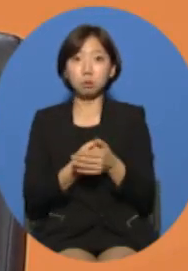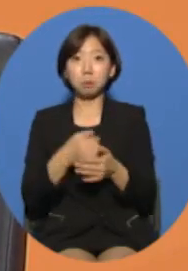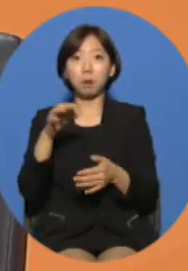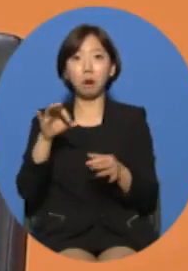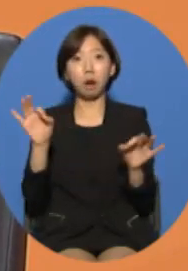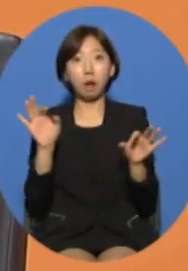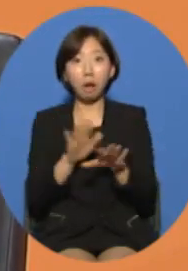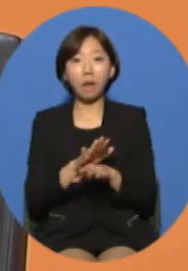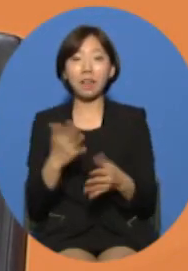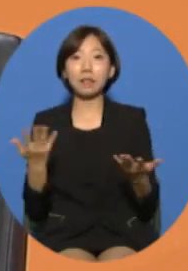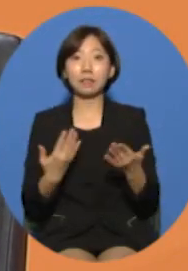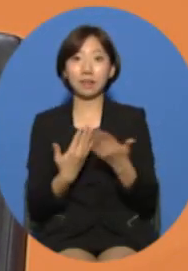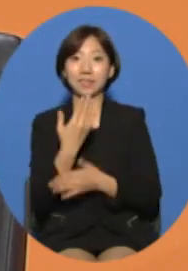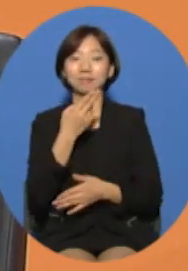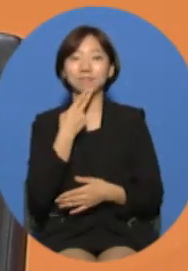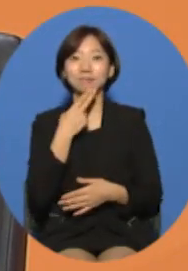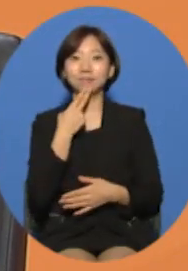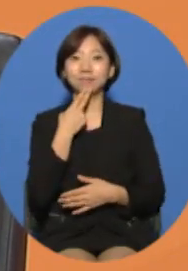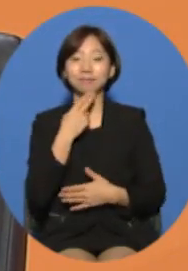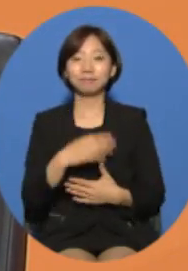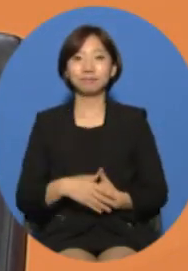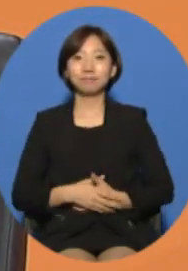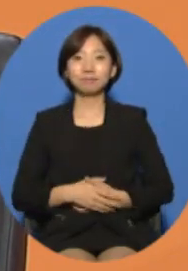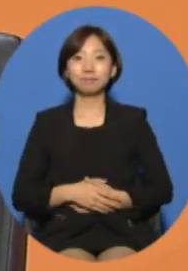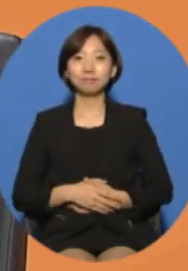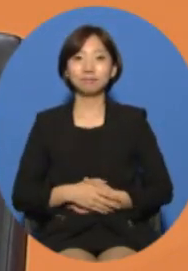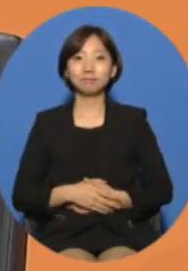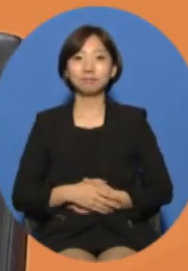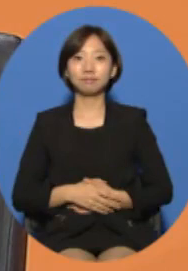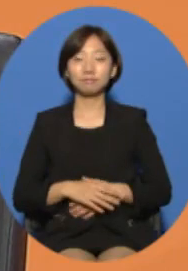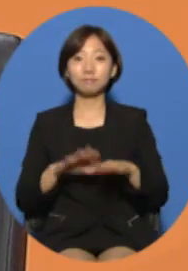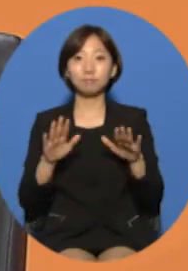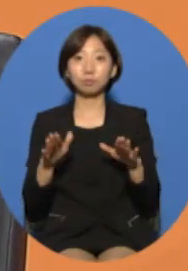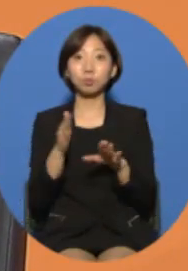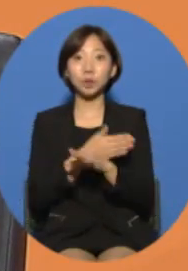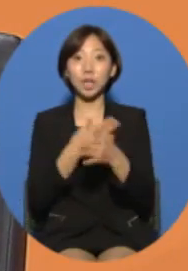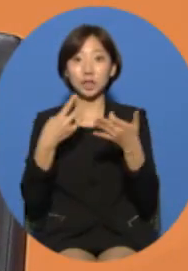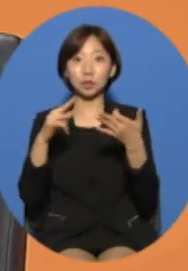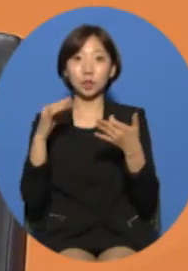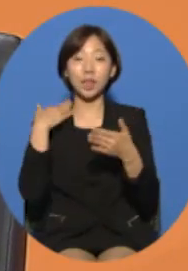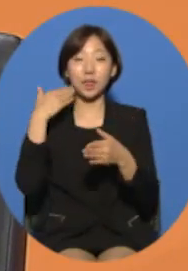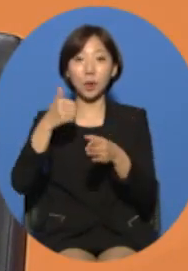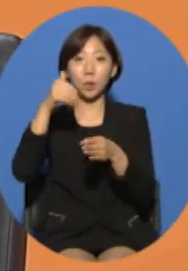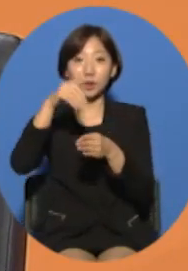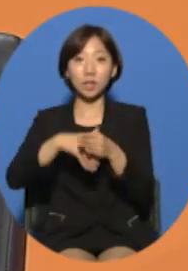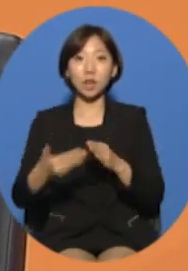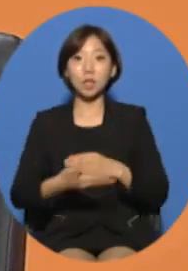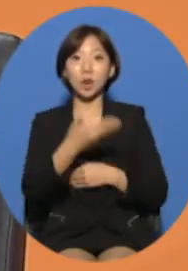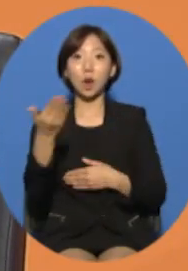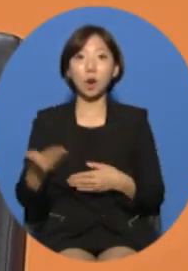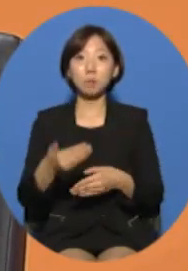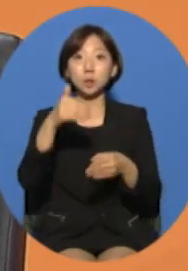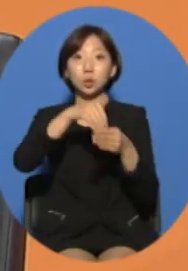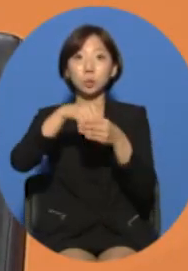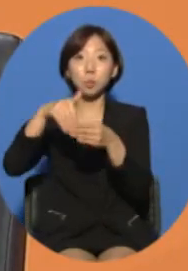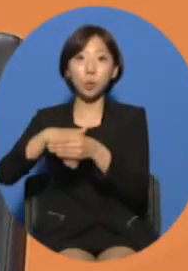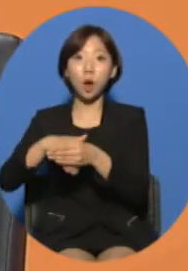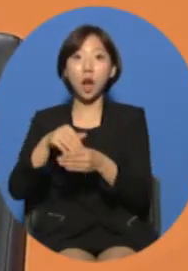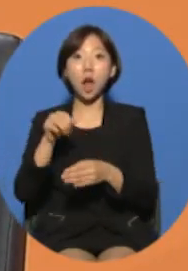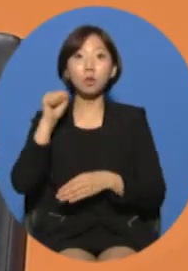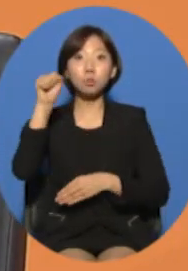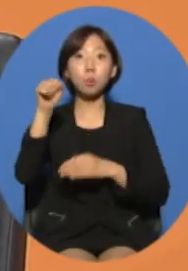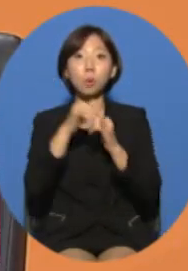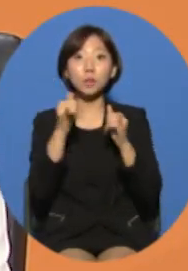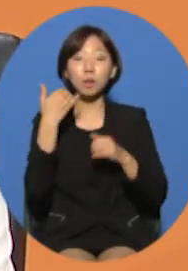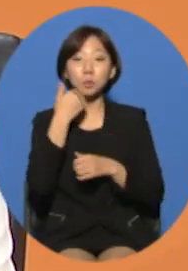될 테니까요. 네. 맞습니다. 네. 자, 그러면 본격적으로 제19대 대통령 선거 오늘 여러분이 투표하실 대통령 후보들을 소개해